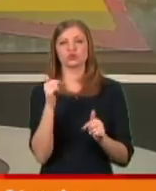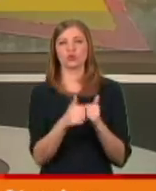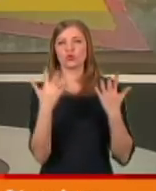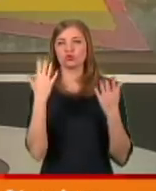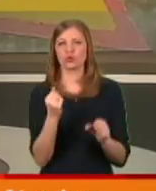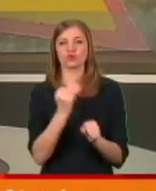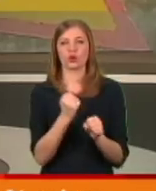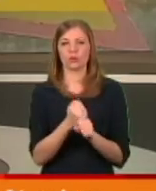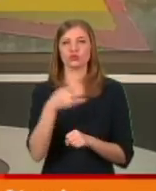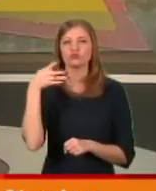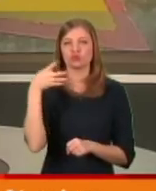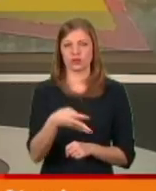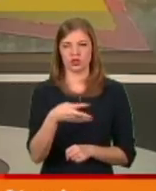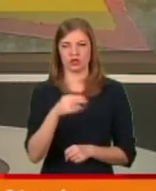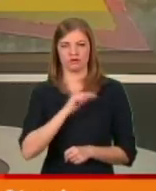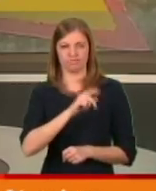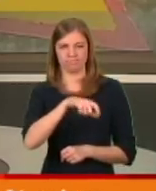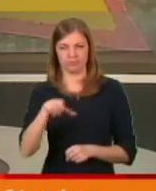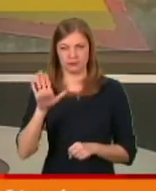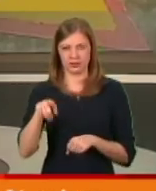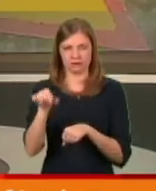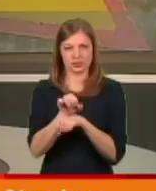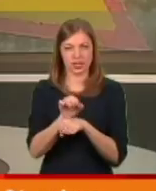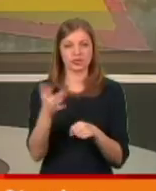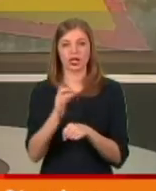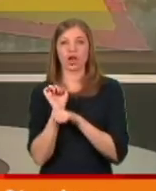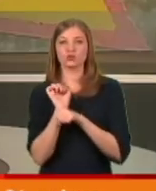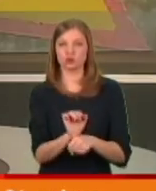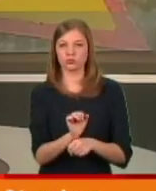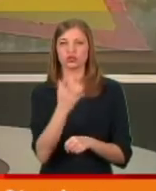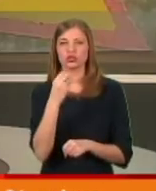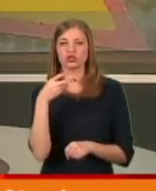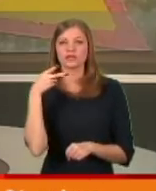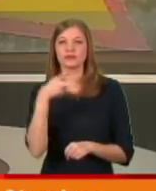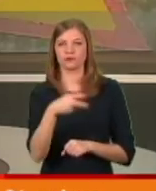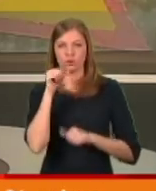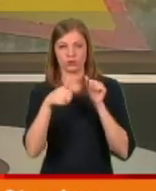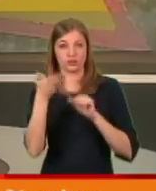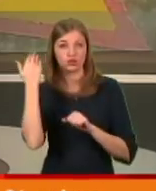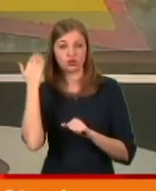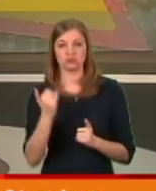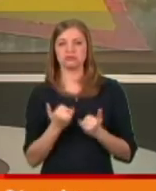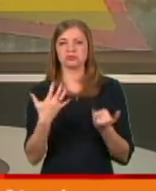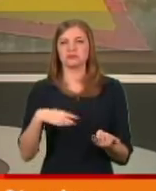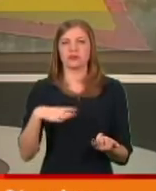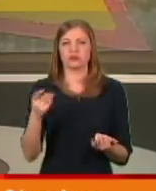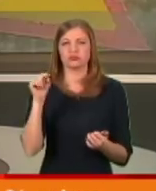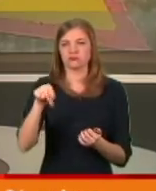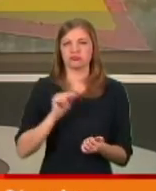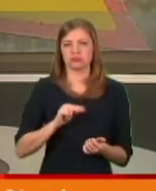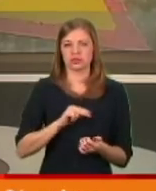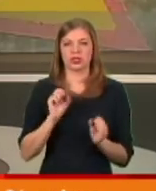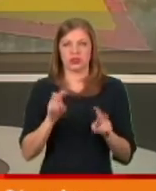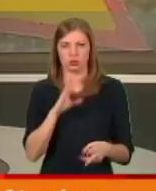кожного дня роблять 4 тисячі атомників станції, яка зупинена іще 2000-го? Заради кого і чого і